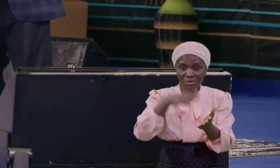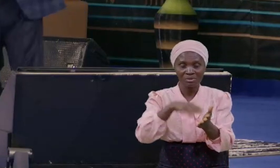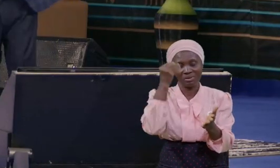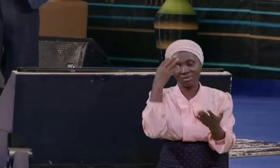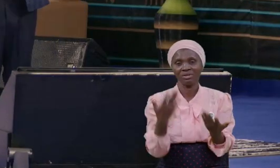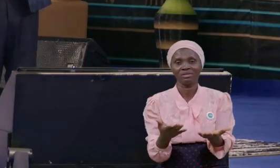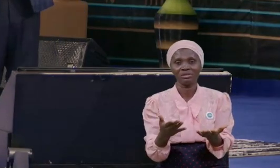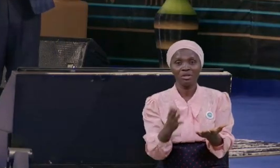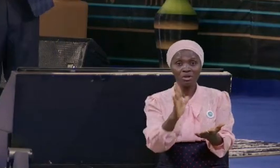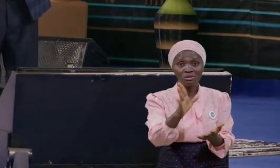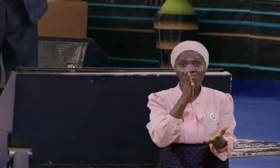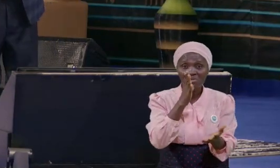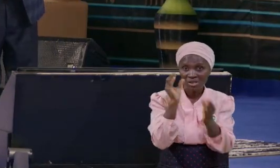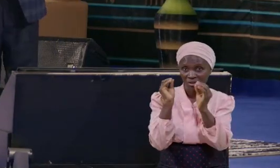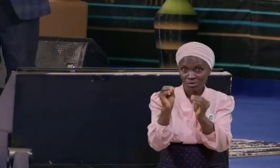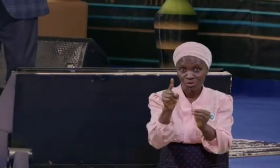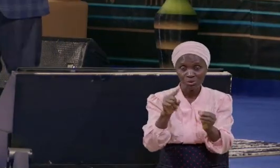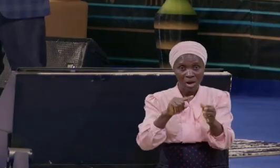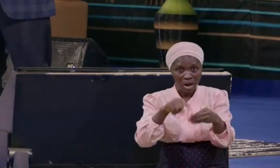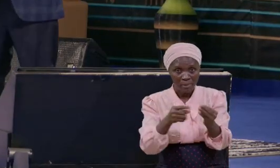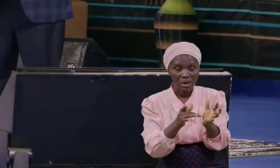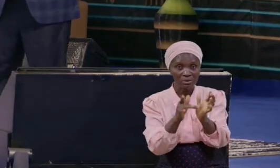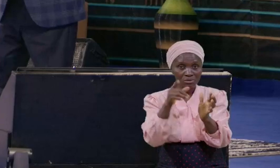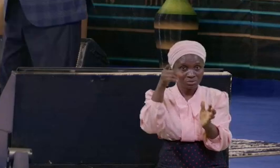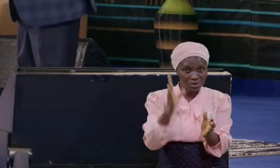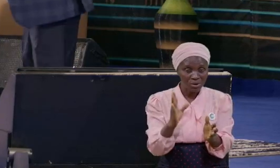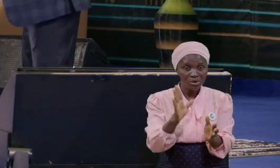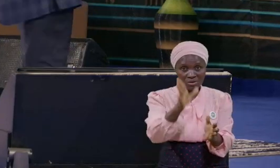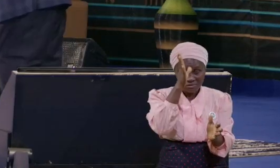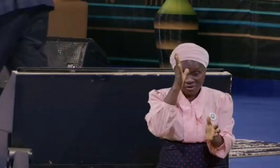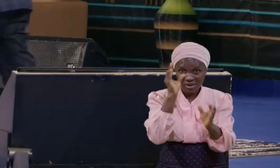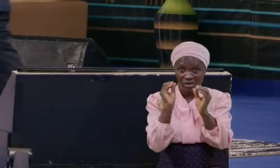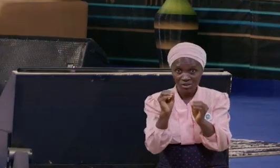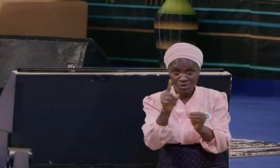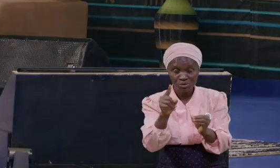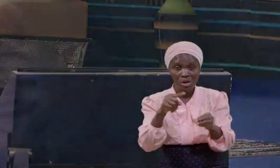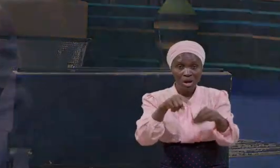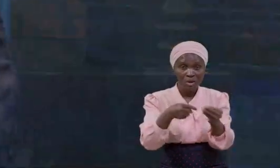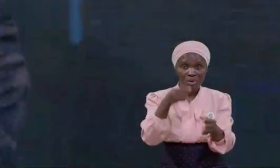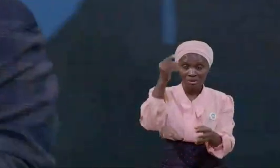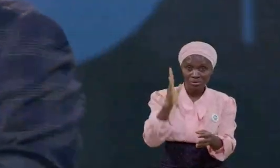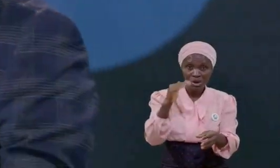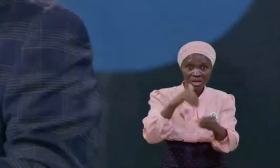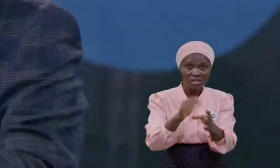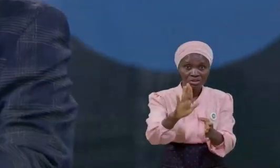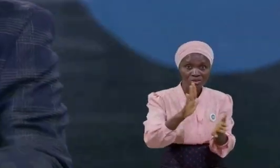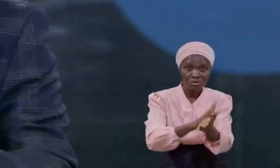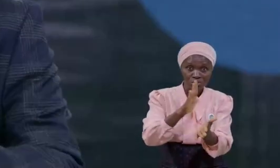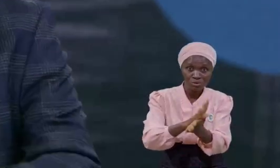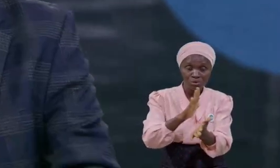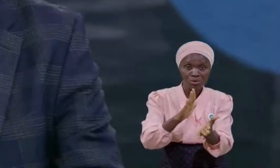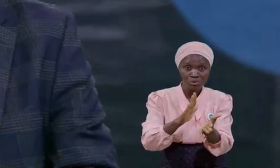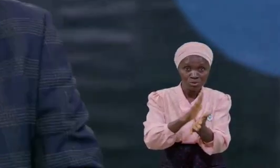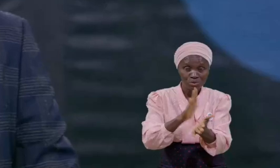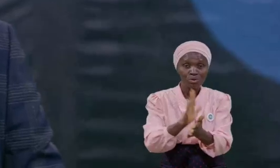sujet de Dieu. Dans ton établissement, on t'a parlé de Dieu. Et il y a une communion qu'on